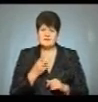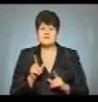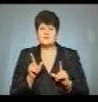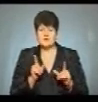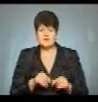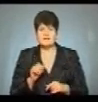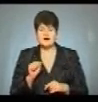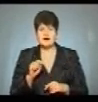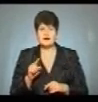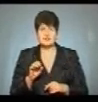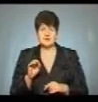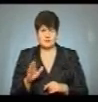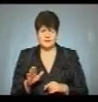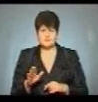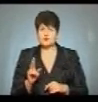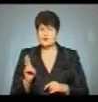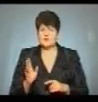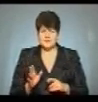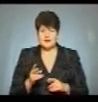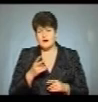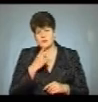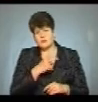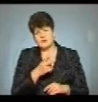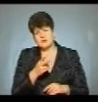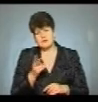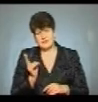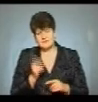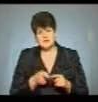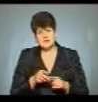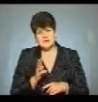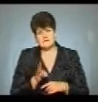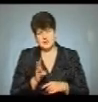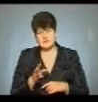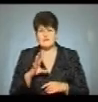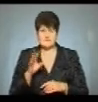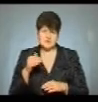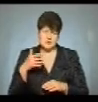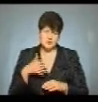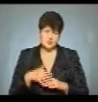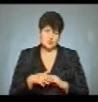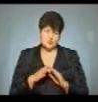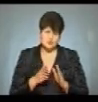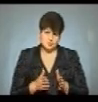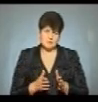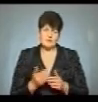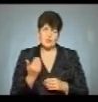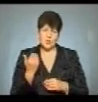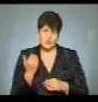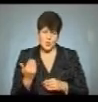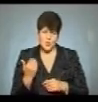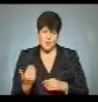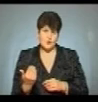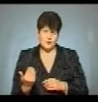тих азовців чи до кого. Я то подивився це відео, я все зрозумів, якраз